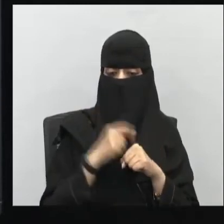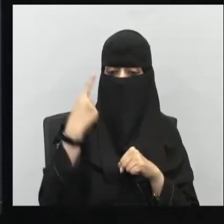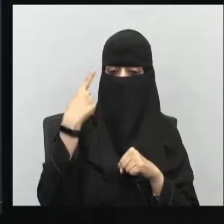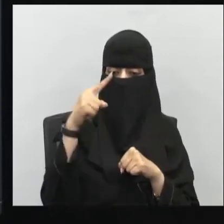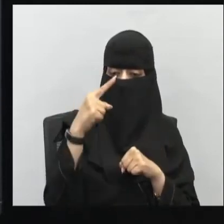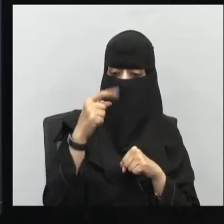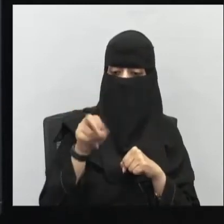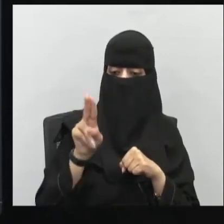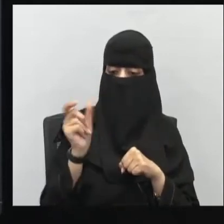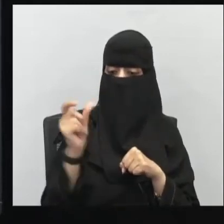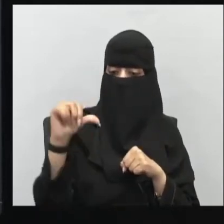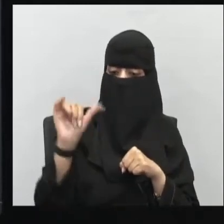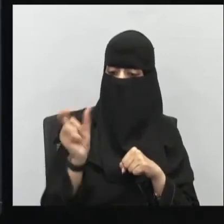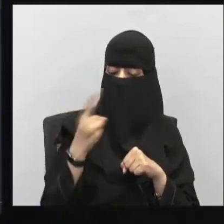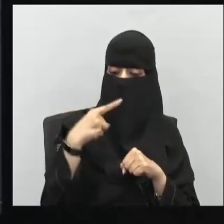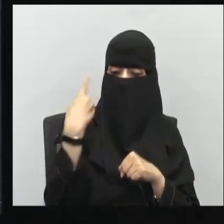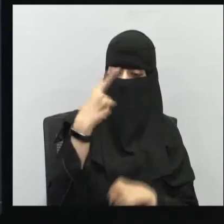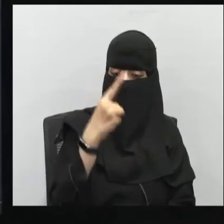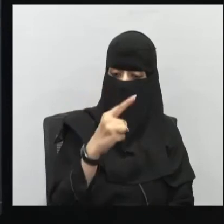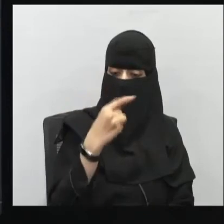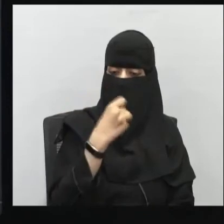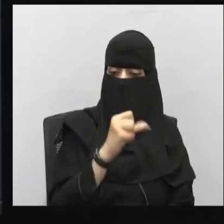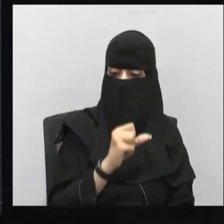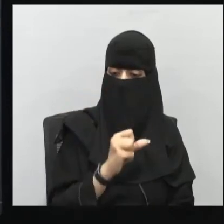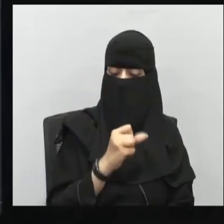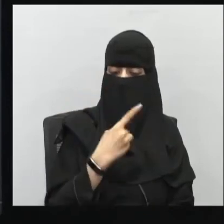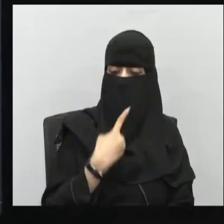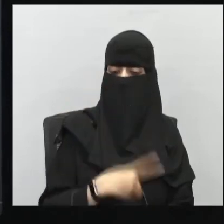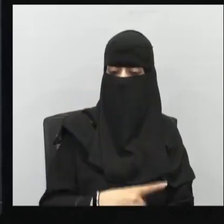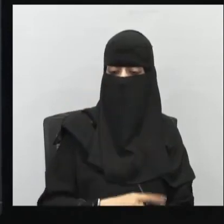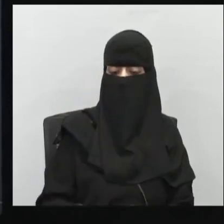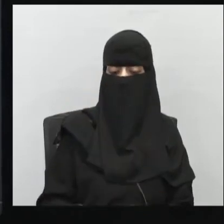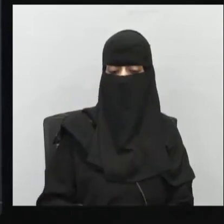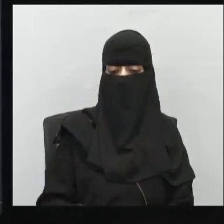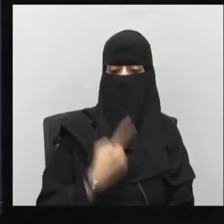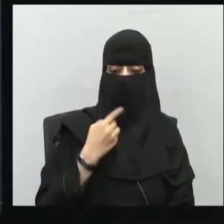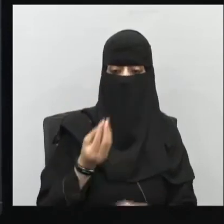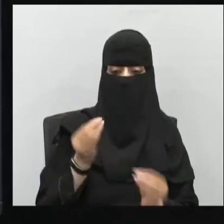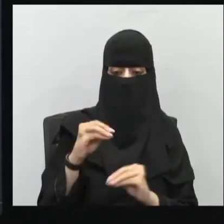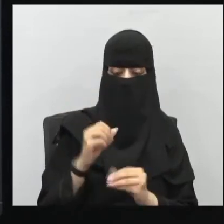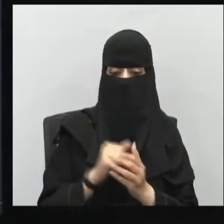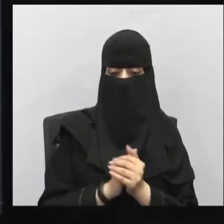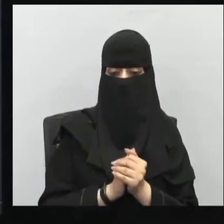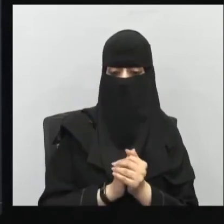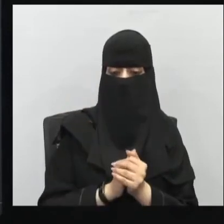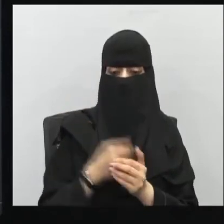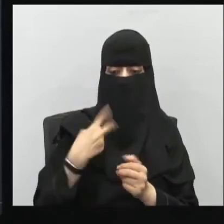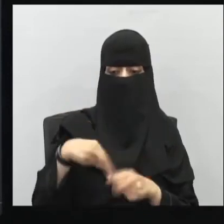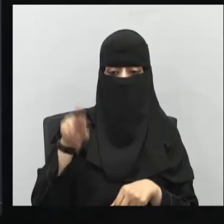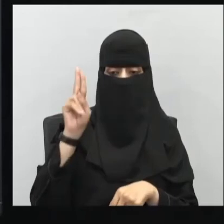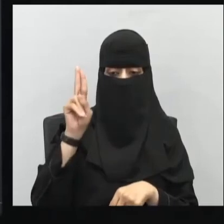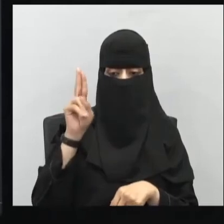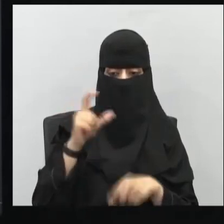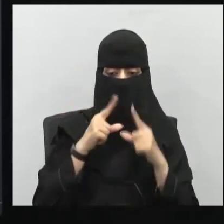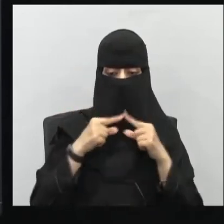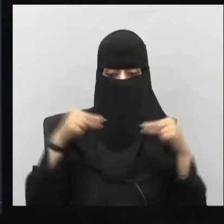التنوين بأشكاله الثلاثة، إما تنوين فتح أو تنوين ضم أو تنوين كسر، أحسنتم. أيضا تاء مفتوحة تفتح